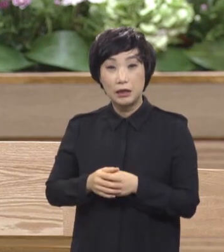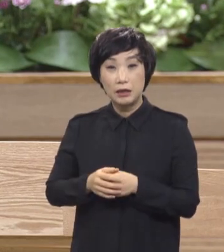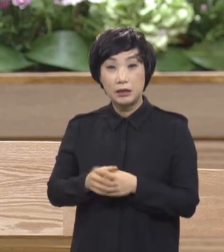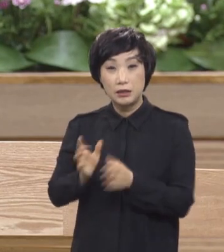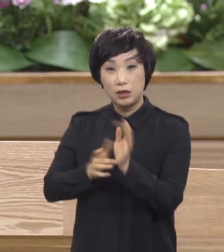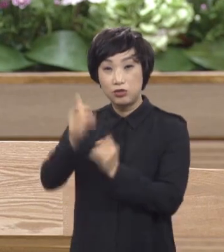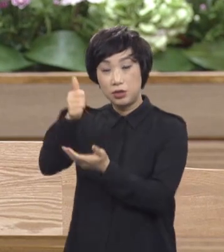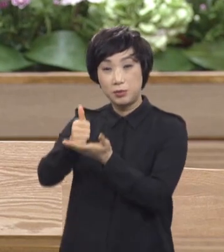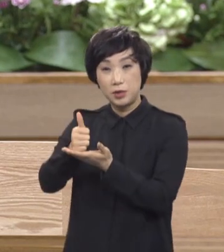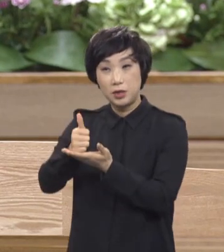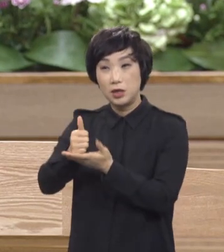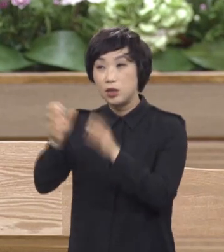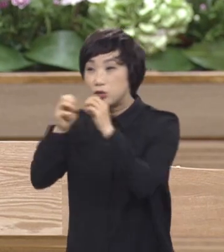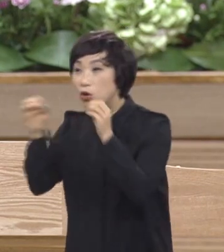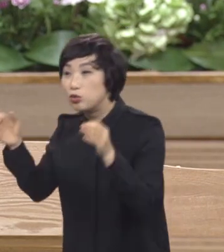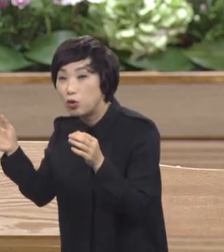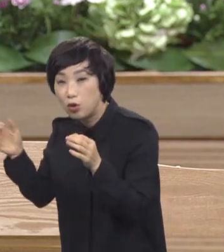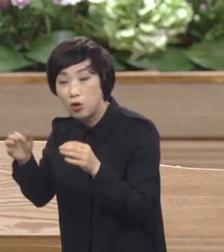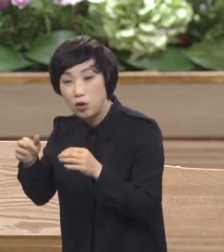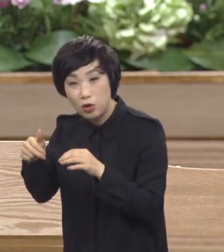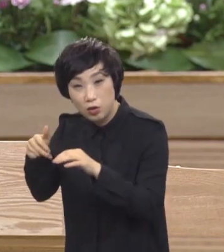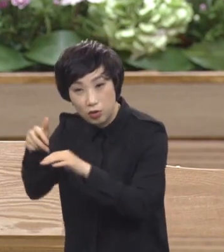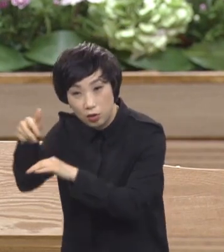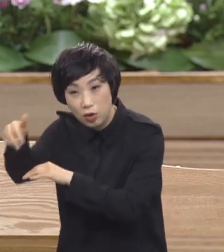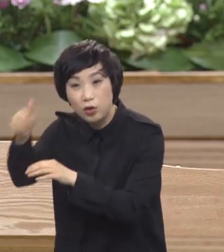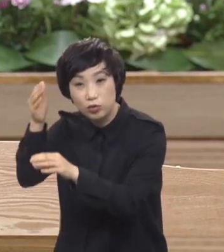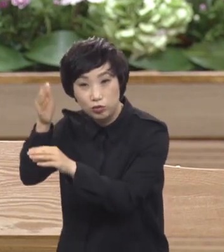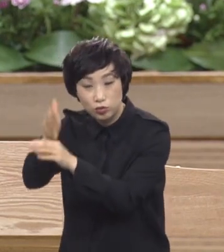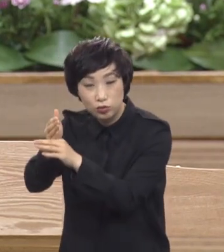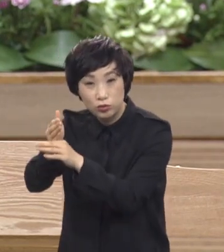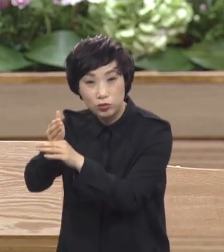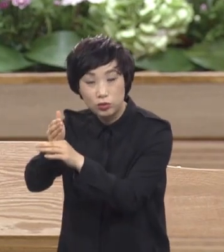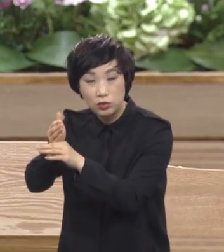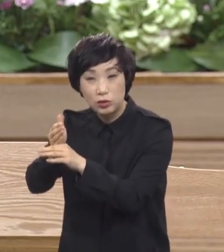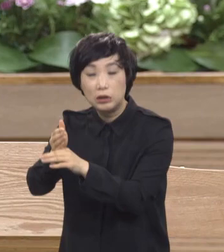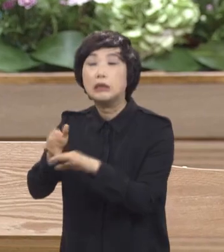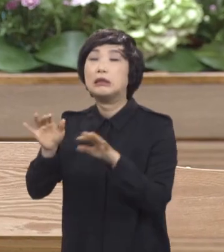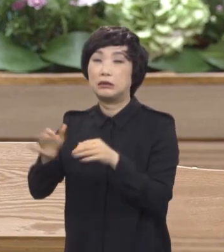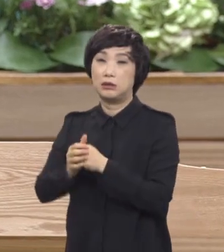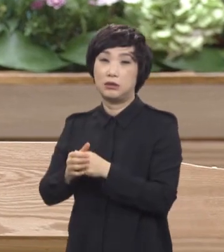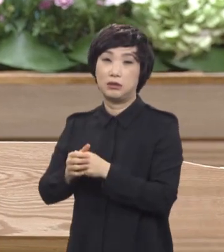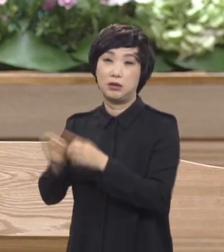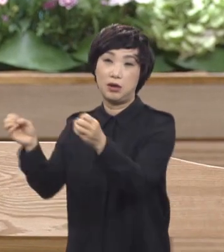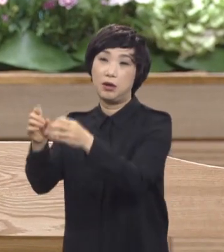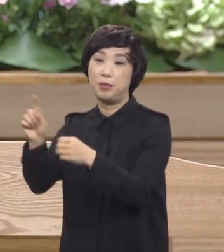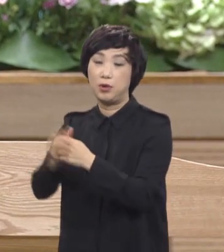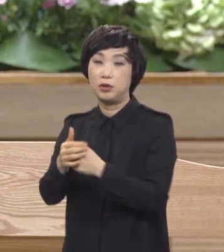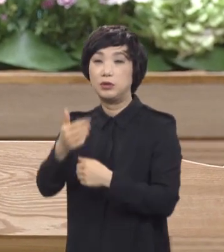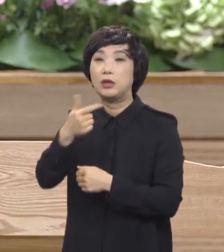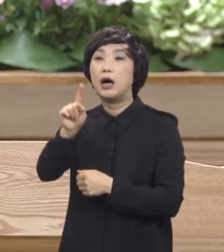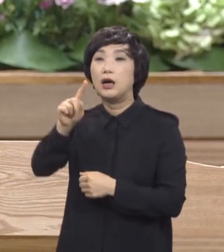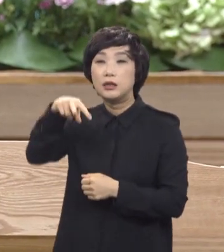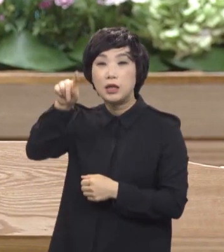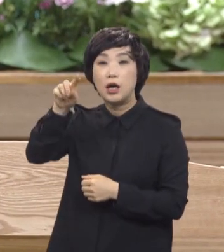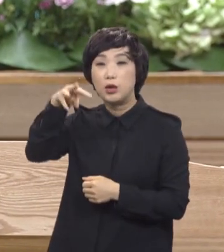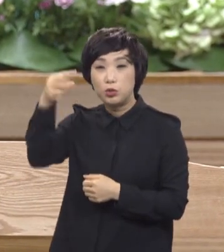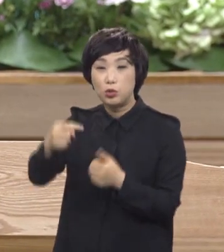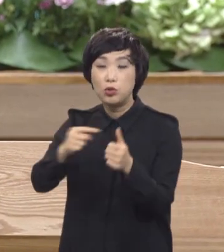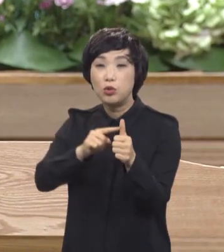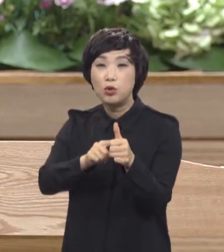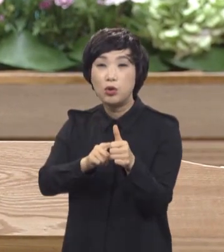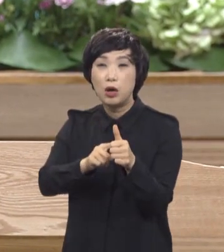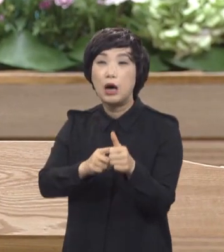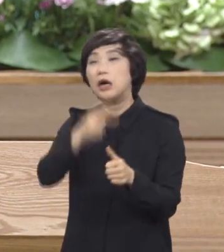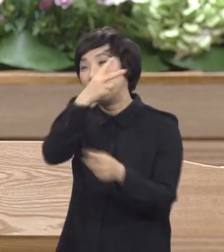어느 전도길을 가시다가 야 나사로가 잠들었다 그러니까